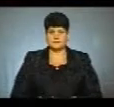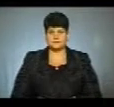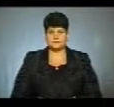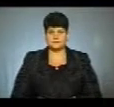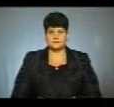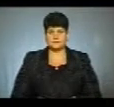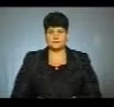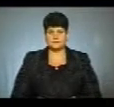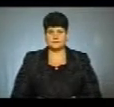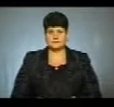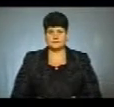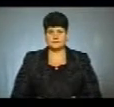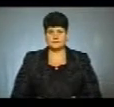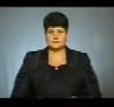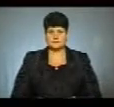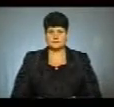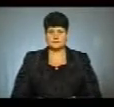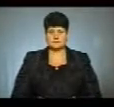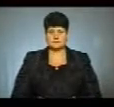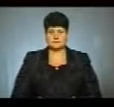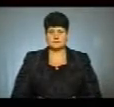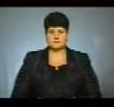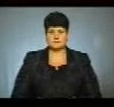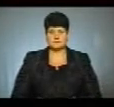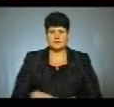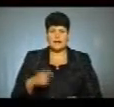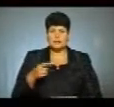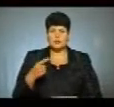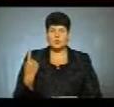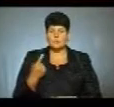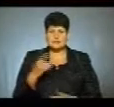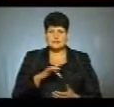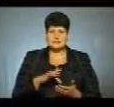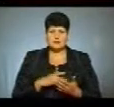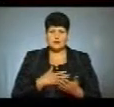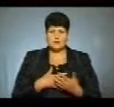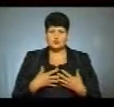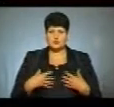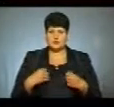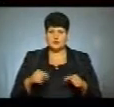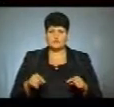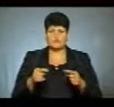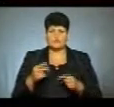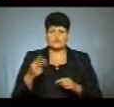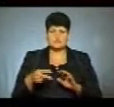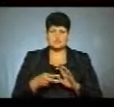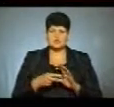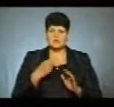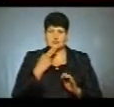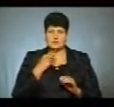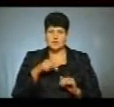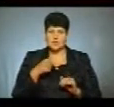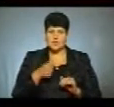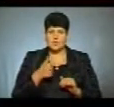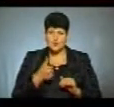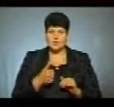Бодак. Новини на Суспільному. Тернопіль. Тернопільський обласний центр громадського здоров'я створили 27 червня цього